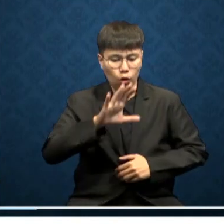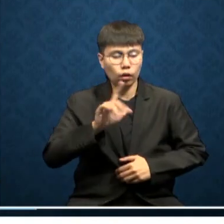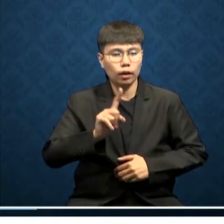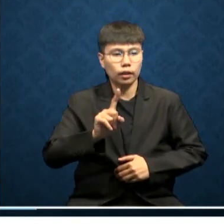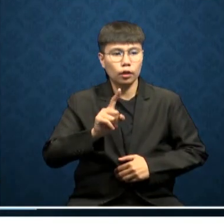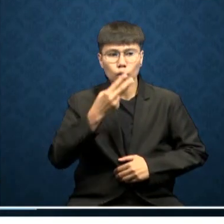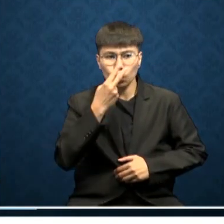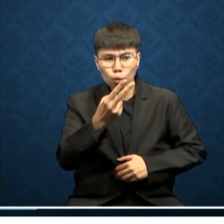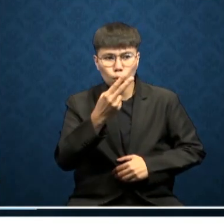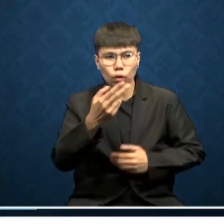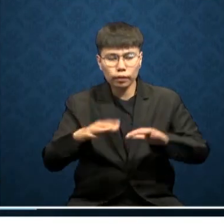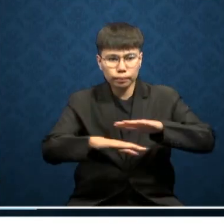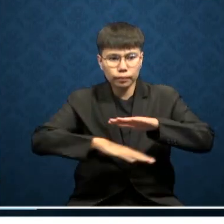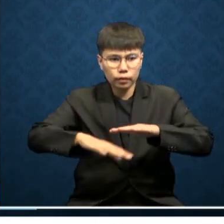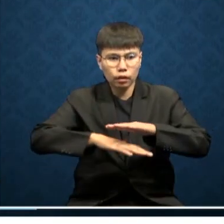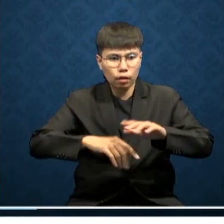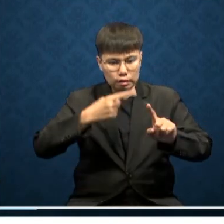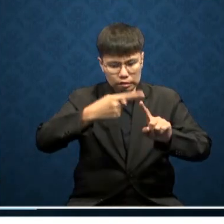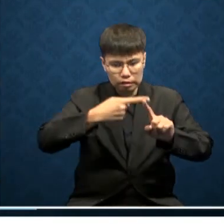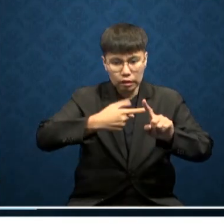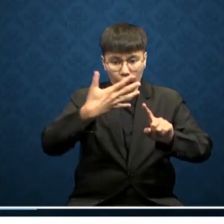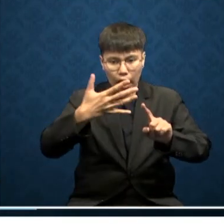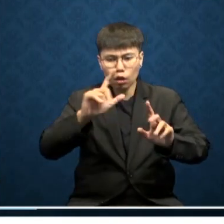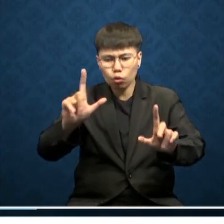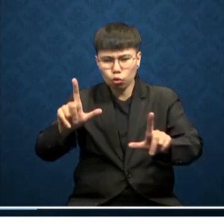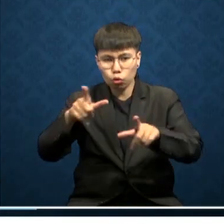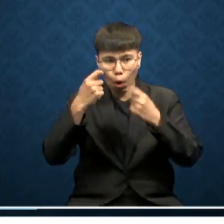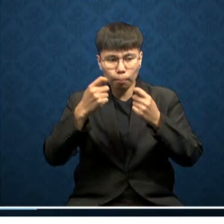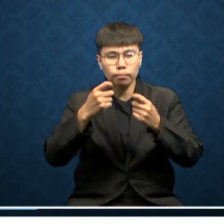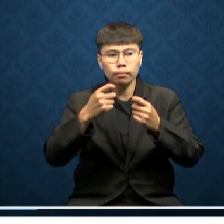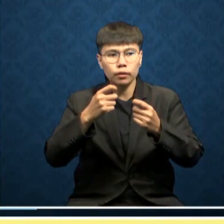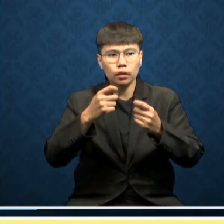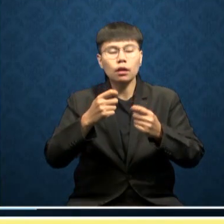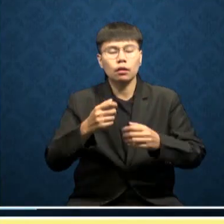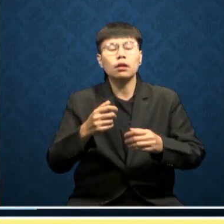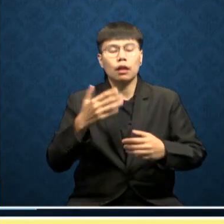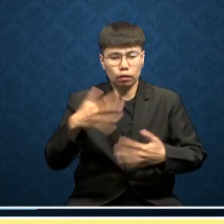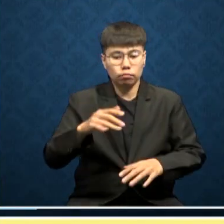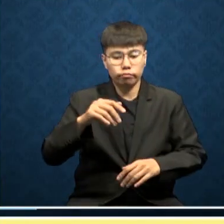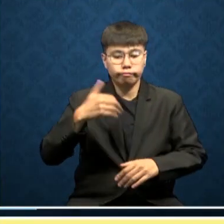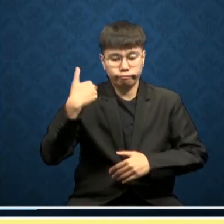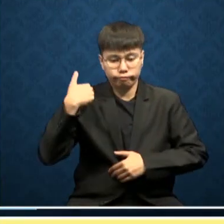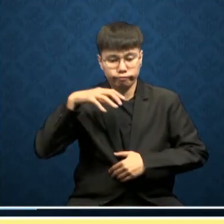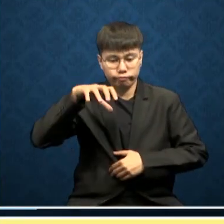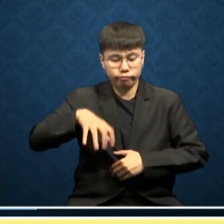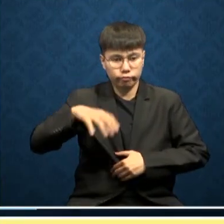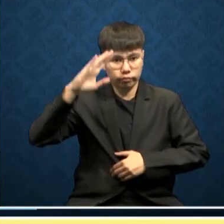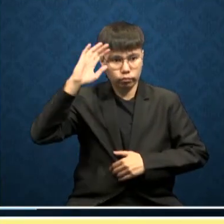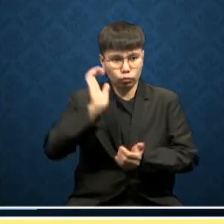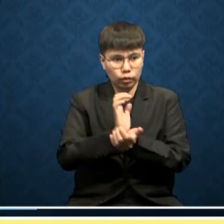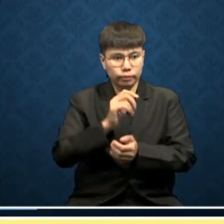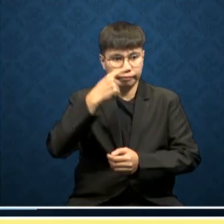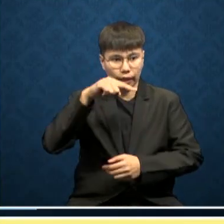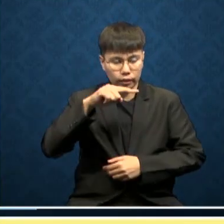เอกสารนะครับใช้เวลาประมาณ 5เดือนนะครับที่ตอบมาบอกว่าสำนักงานตำรวจแห่งชาติโดยตำรวจ